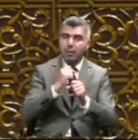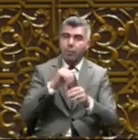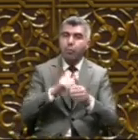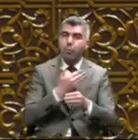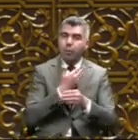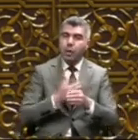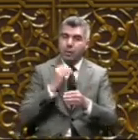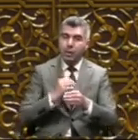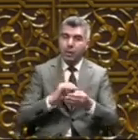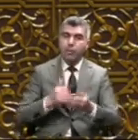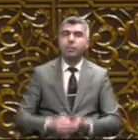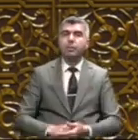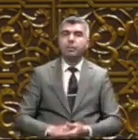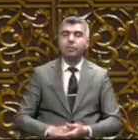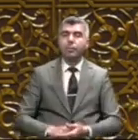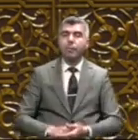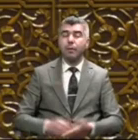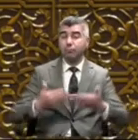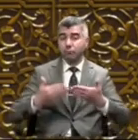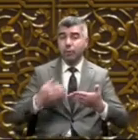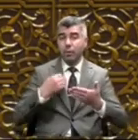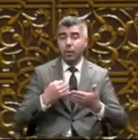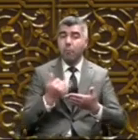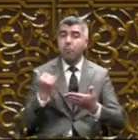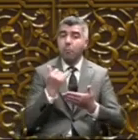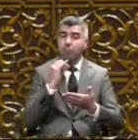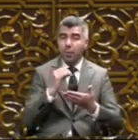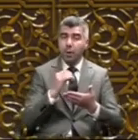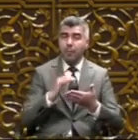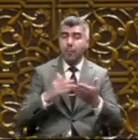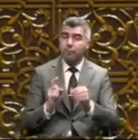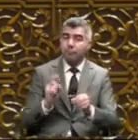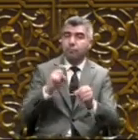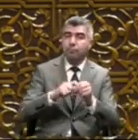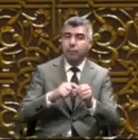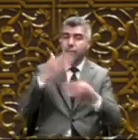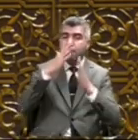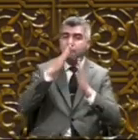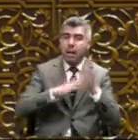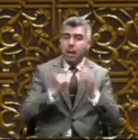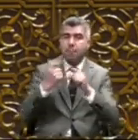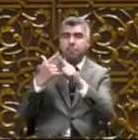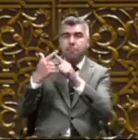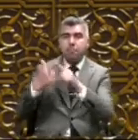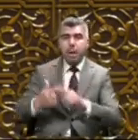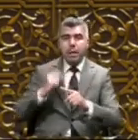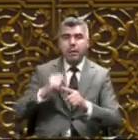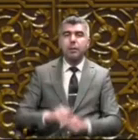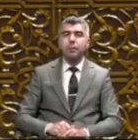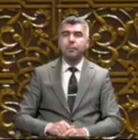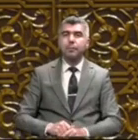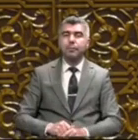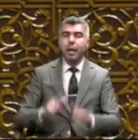المستشارين في هذه الجلسه الدستوريه وهي مناسبه نثمن من خلالها انخراط بلادنا في اصلاح الماليه العموميه من خلال